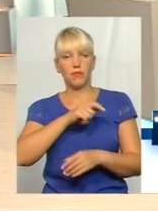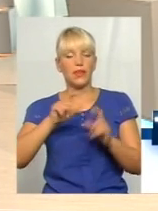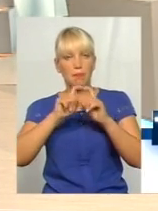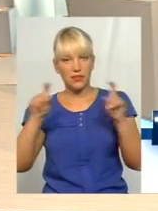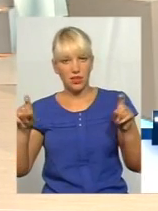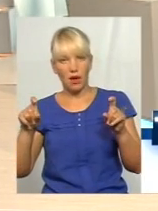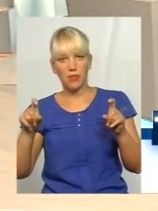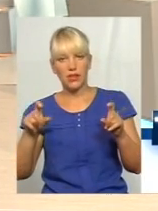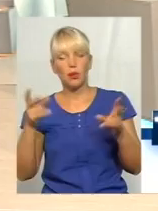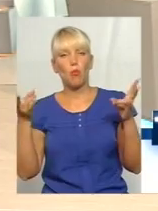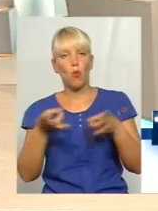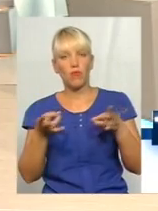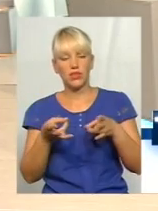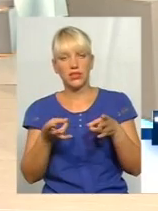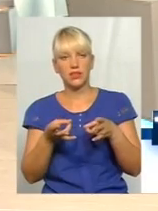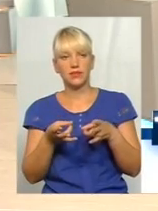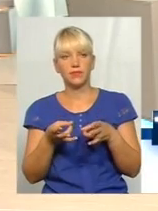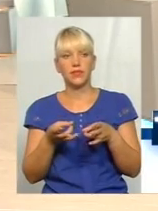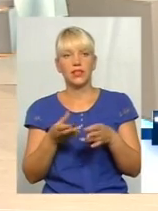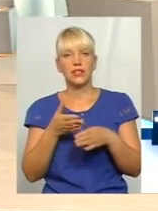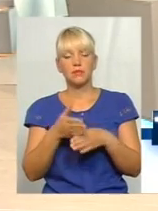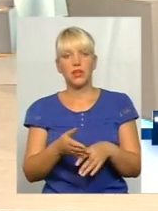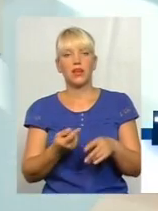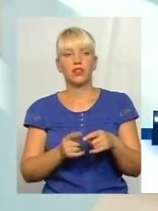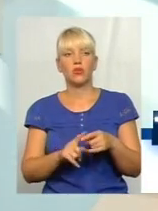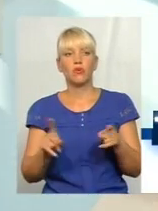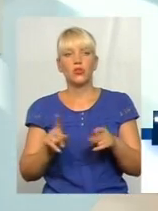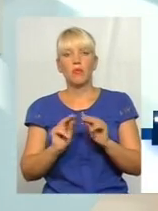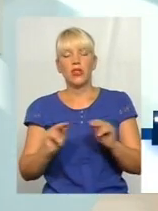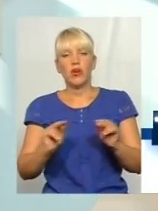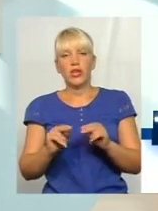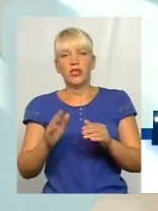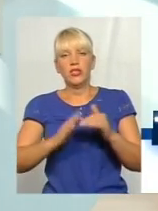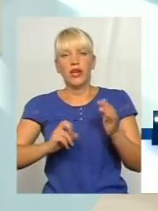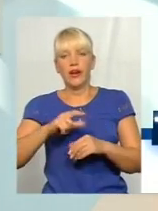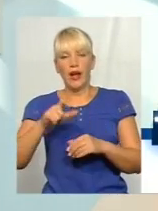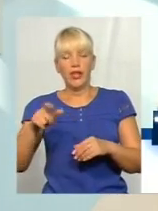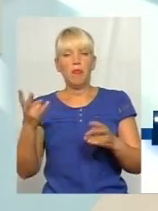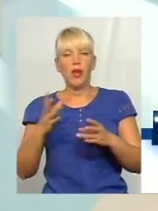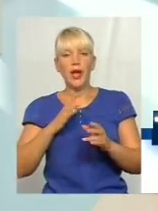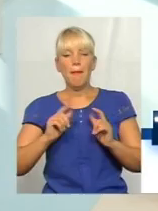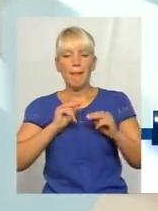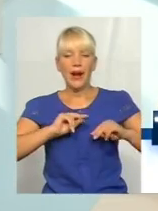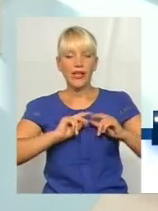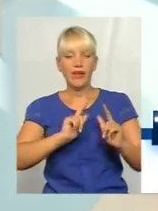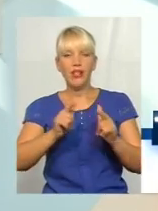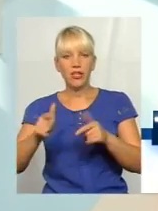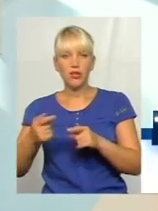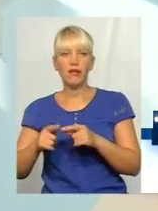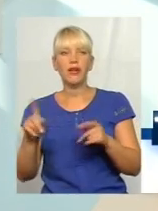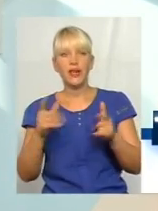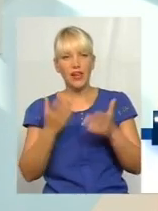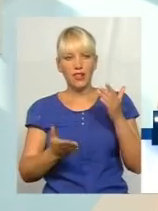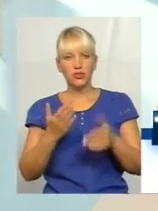департамент повинен якби сприяти тому щоби педагогічні кадри бу були працевлаштовані Особливо якщо вони до директорства